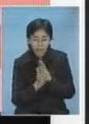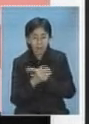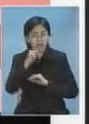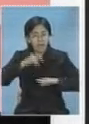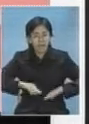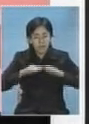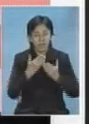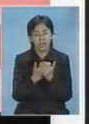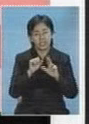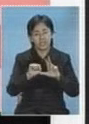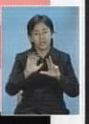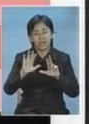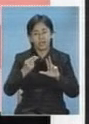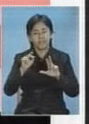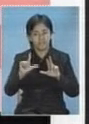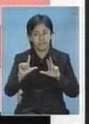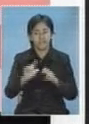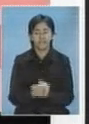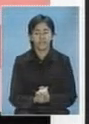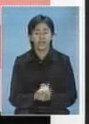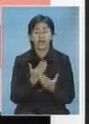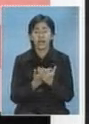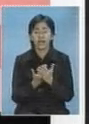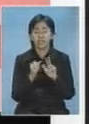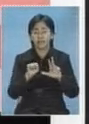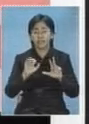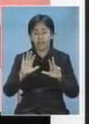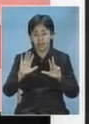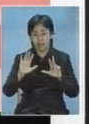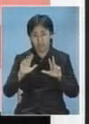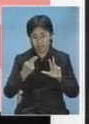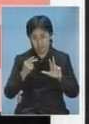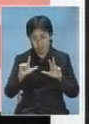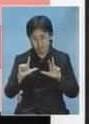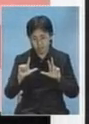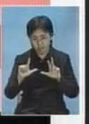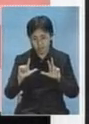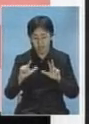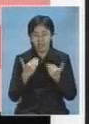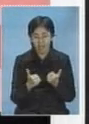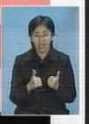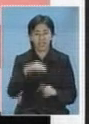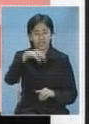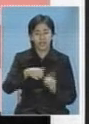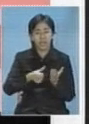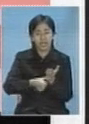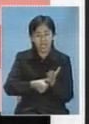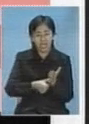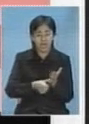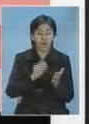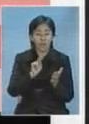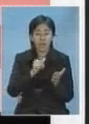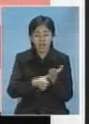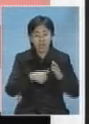350,000 ล้านบาท 350,000 ล้านบาทครับสะท้อนกลับไปยังสำนักบริหารหนี้สาธารณะซึ่งผมไม่โทษ